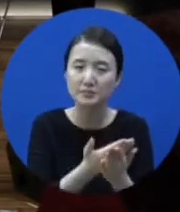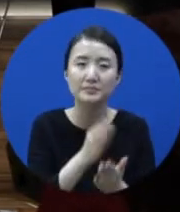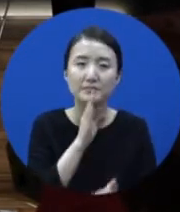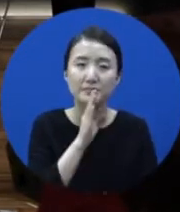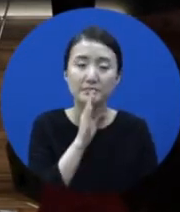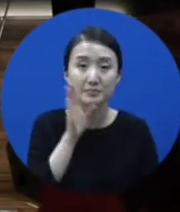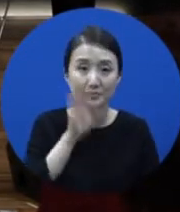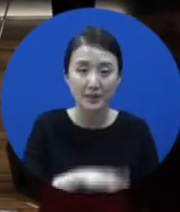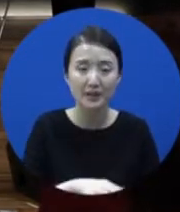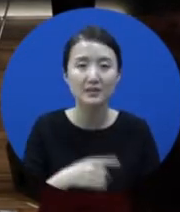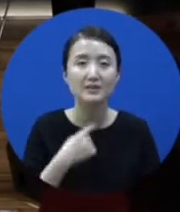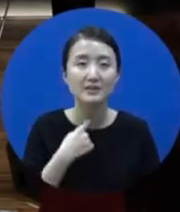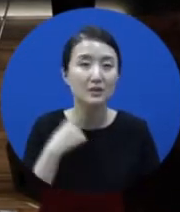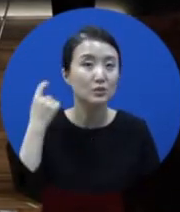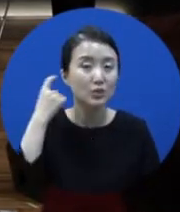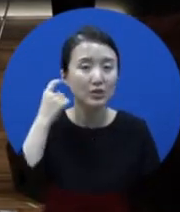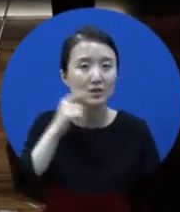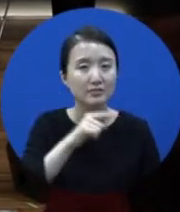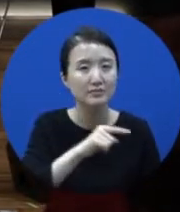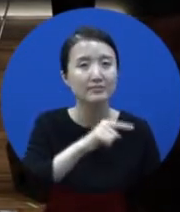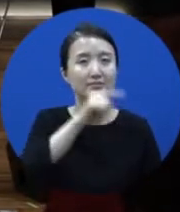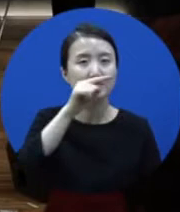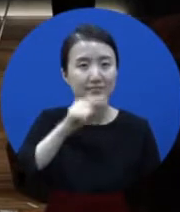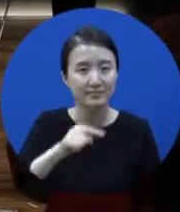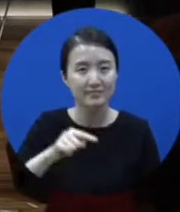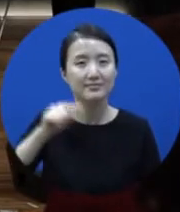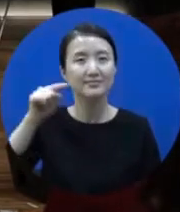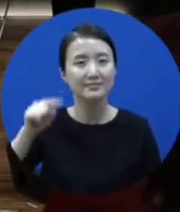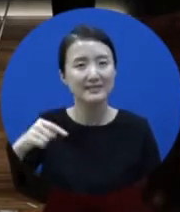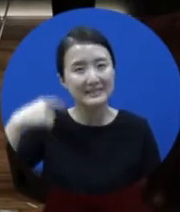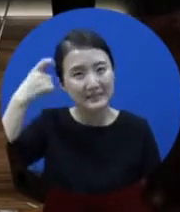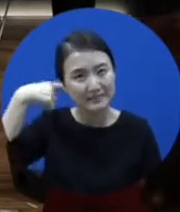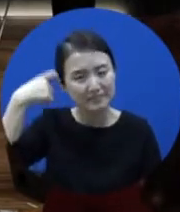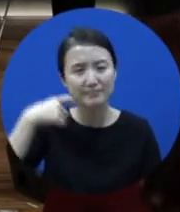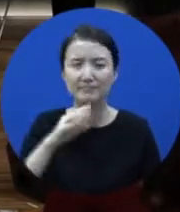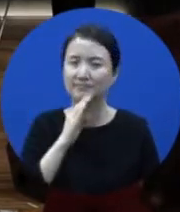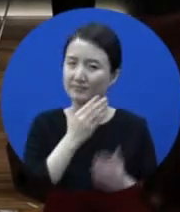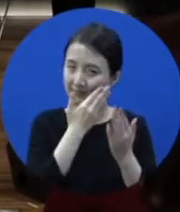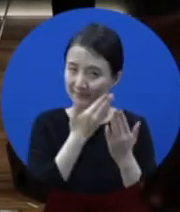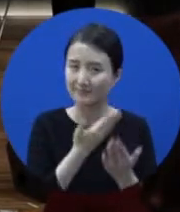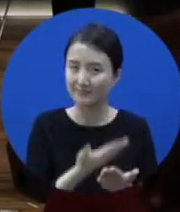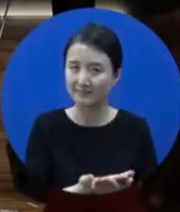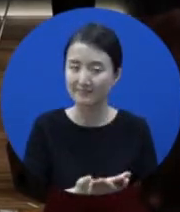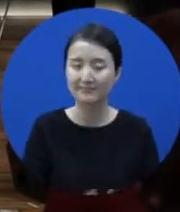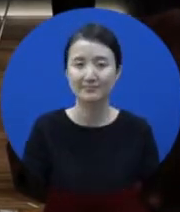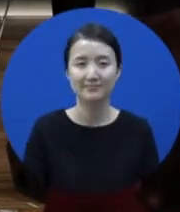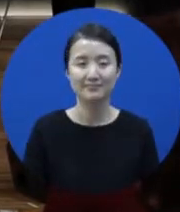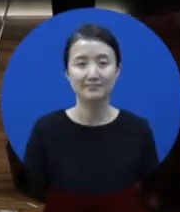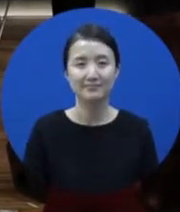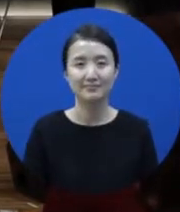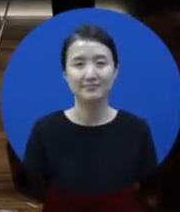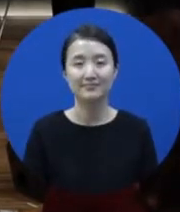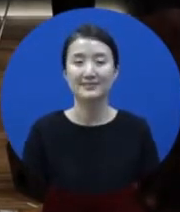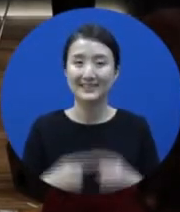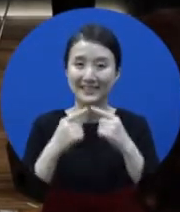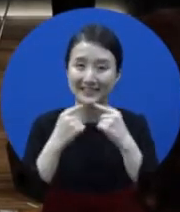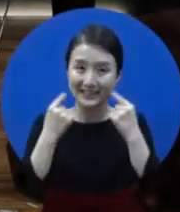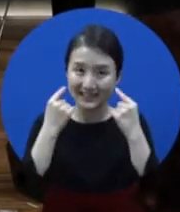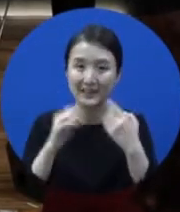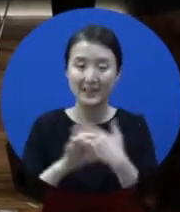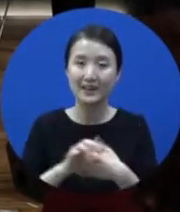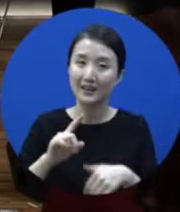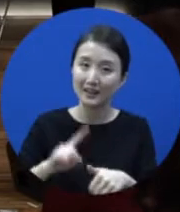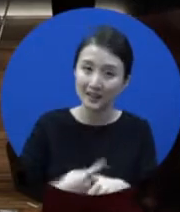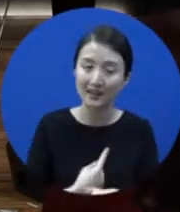너무 중요합니다. 아셨어요? 그래서 웃으면서 말씀하시고요. 자, 톤이 부드러워지고요. 부드러워지면 목소리가